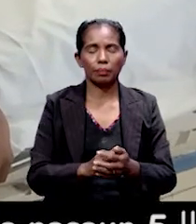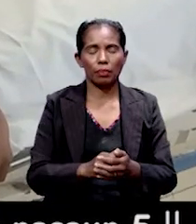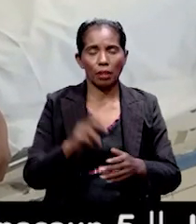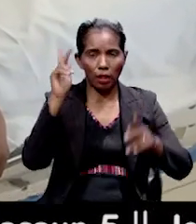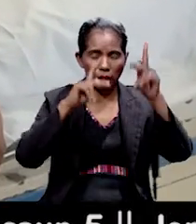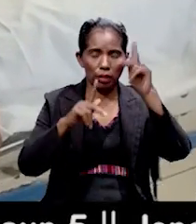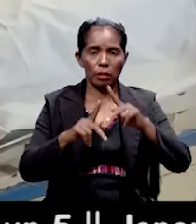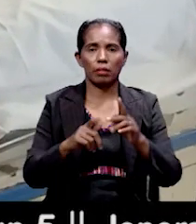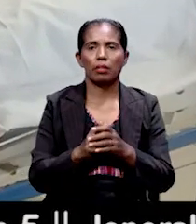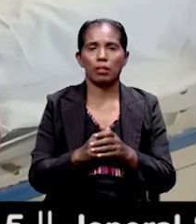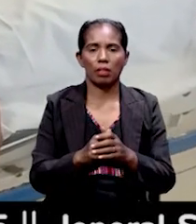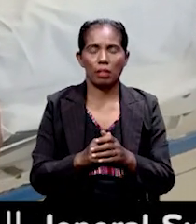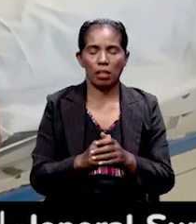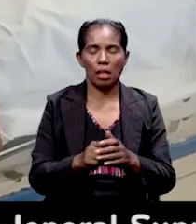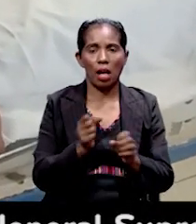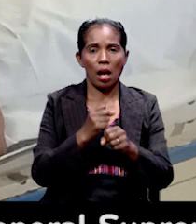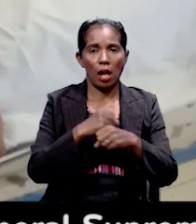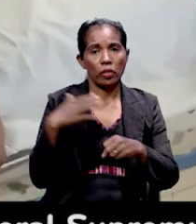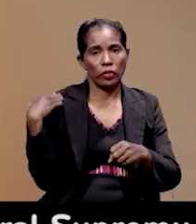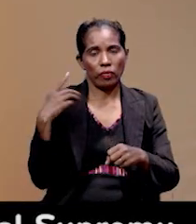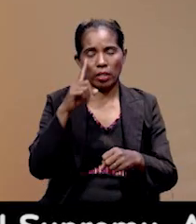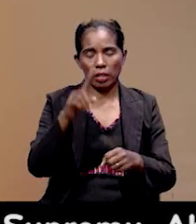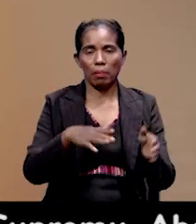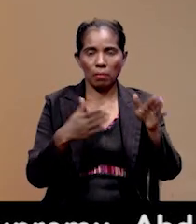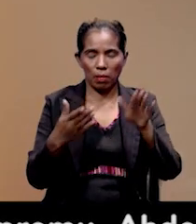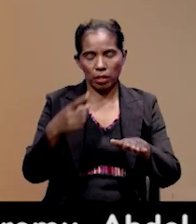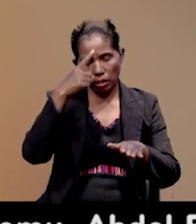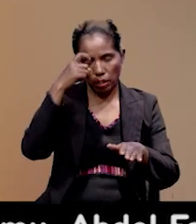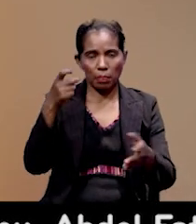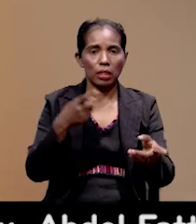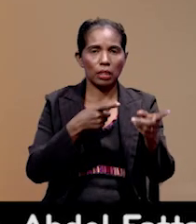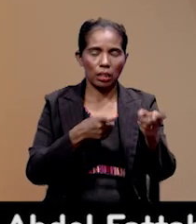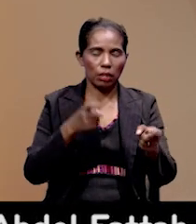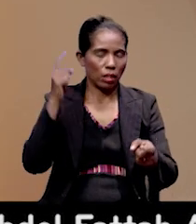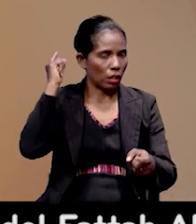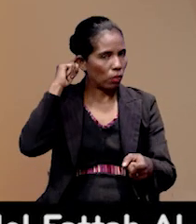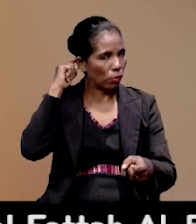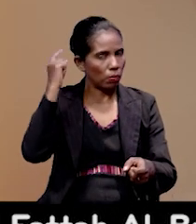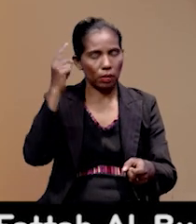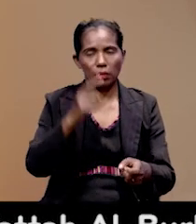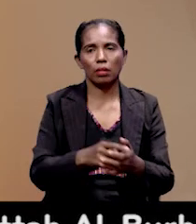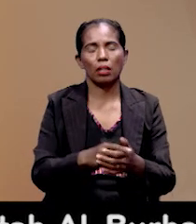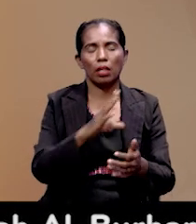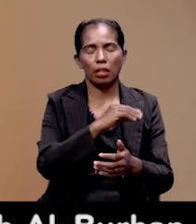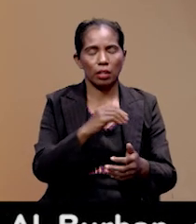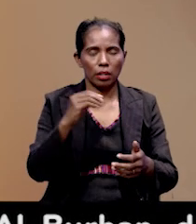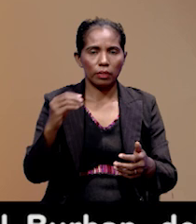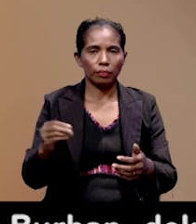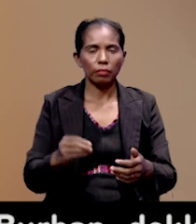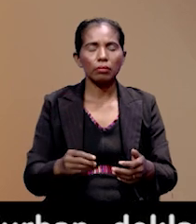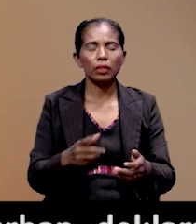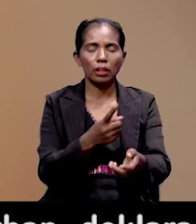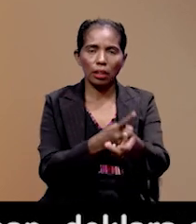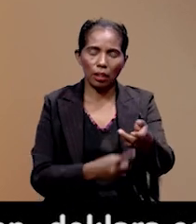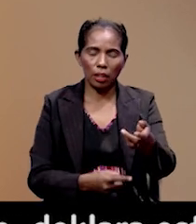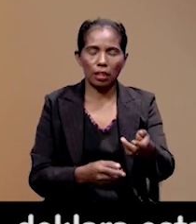resulta vítima Manuel José Correa Matefatin, tamhetan tiro e a Canuruk Boros ba Ibon, no domingo Sávio Moreira Fraga hetan kanek iha